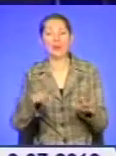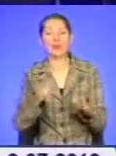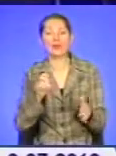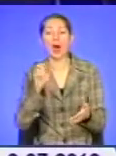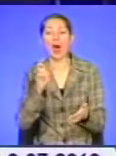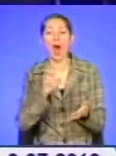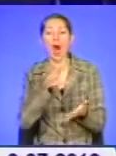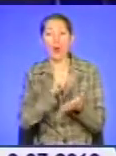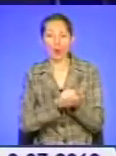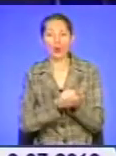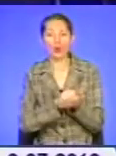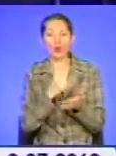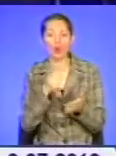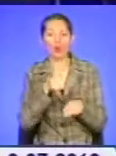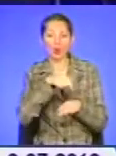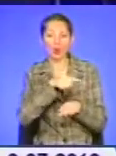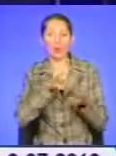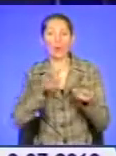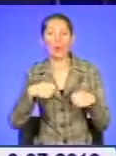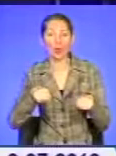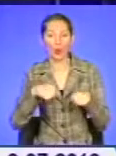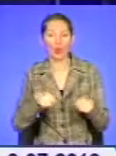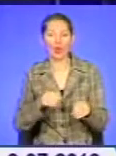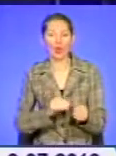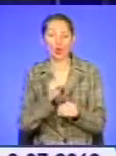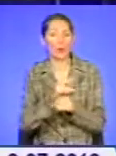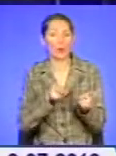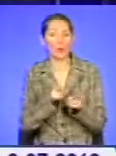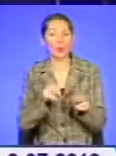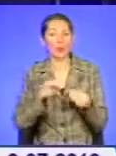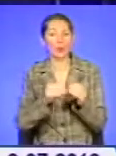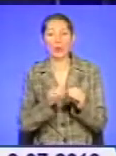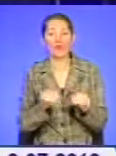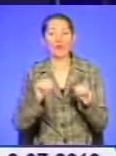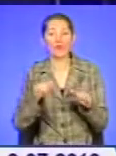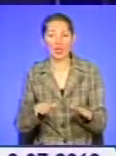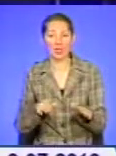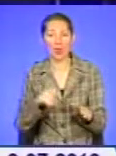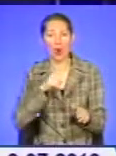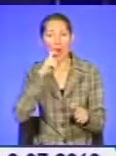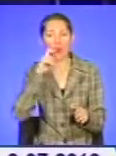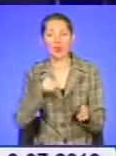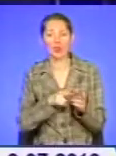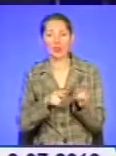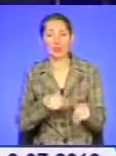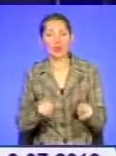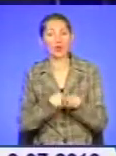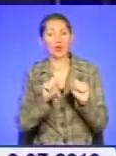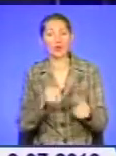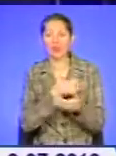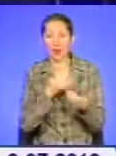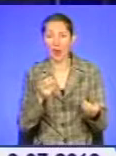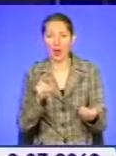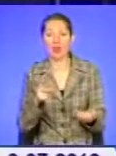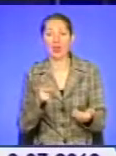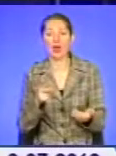продажу. Додатковими потягами проблему не вирішуватимуть. «Укрзалізниця» такої можливості наразі немає. Як долають